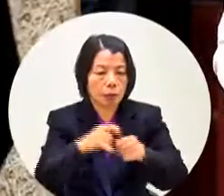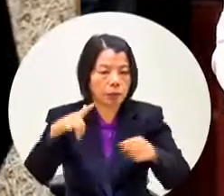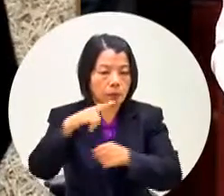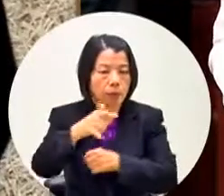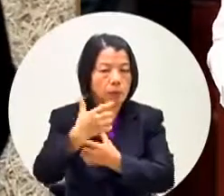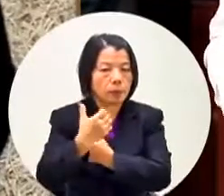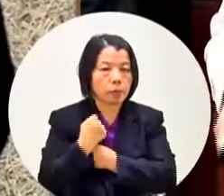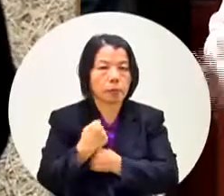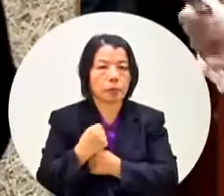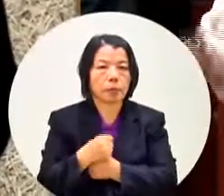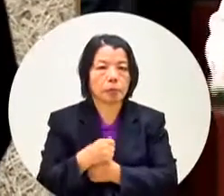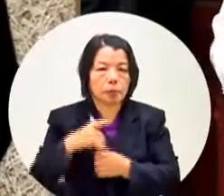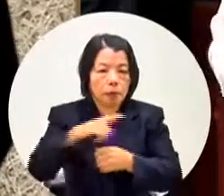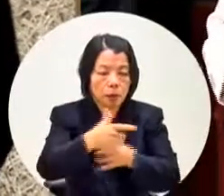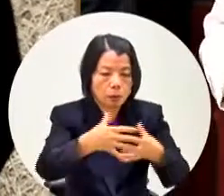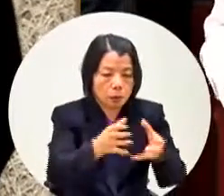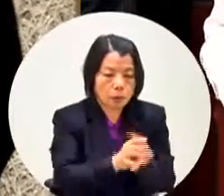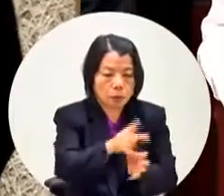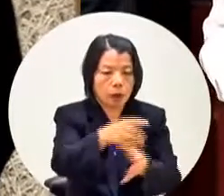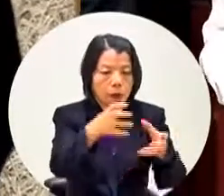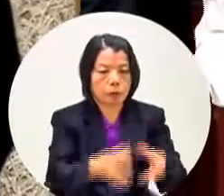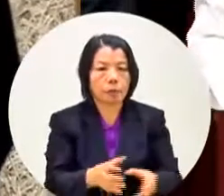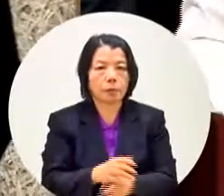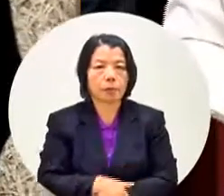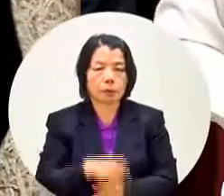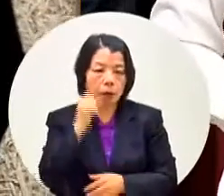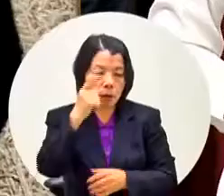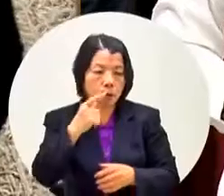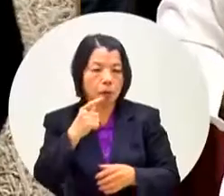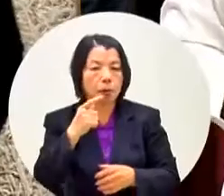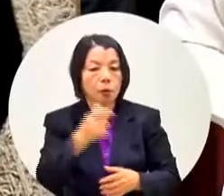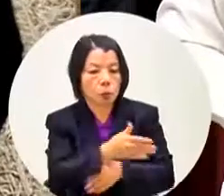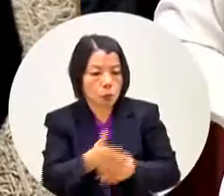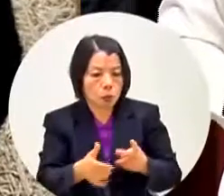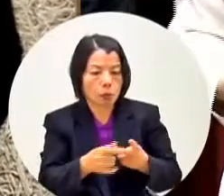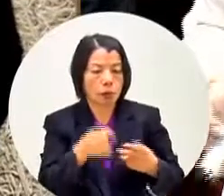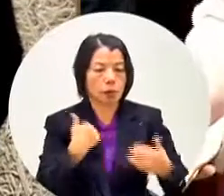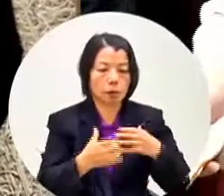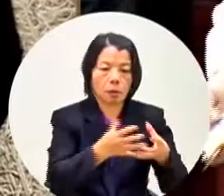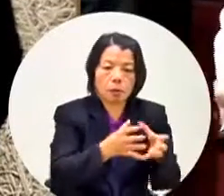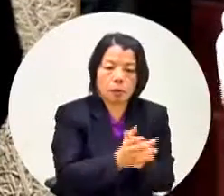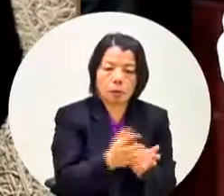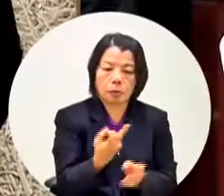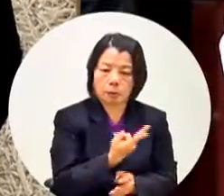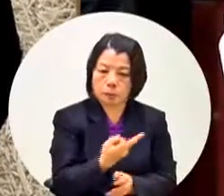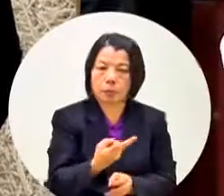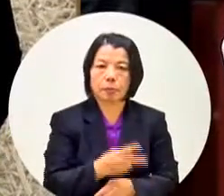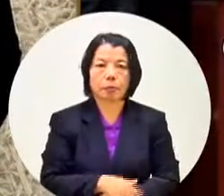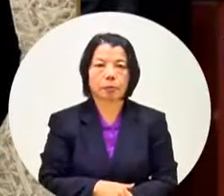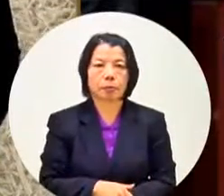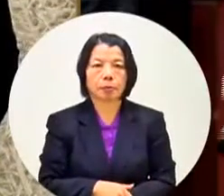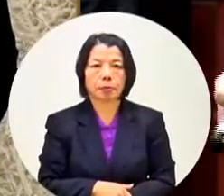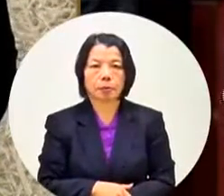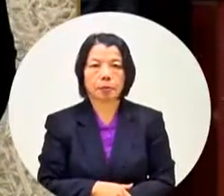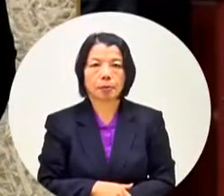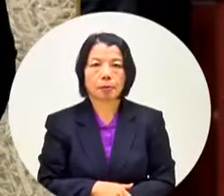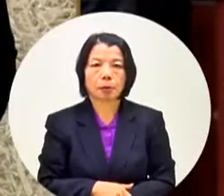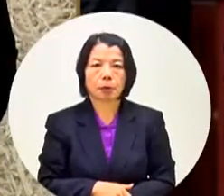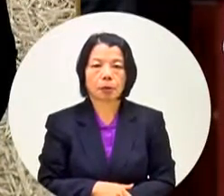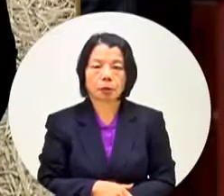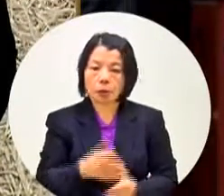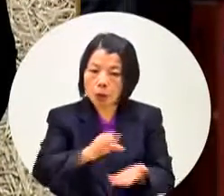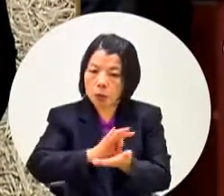局长答复。 谢谢主席，谢谢黄议员这么关心高雄的眷村的一个发展哦。